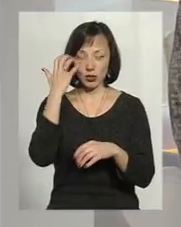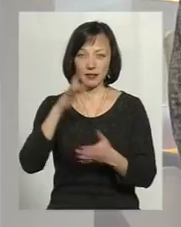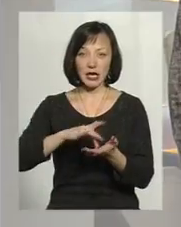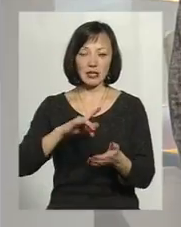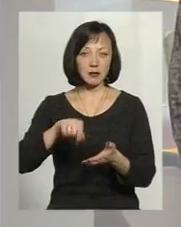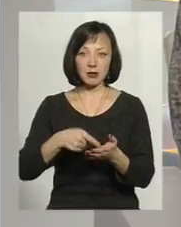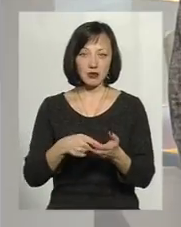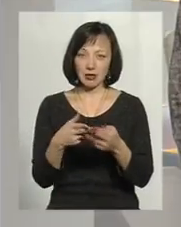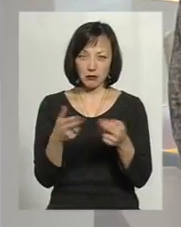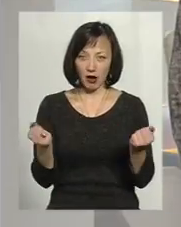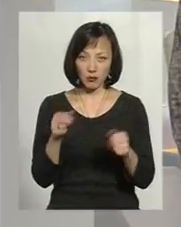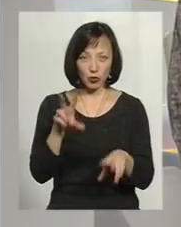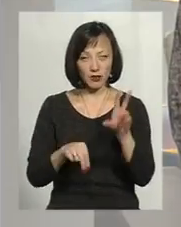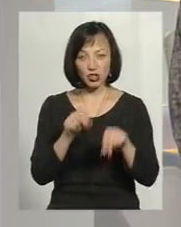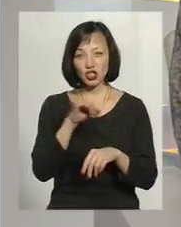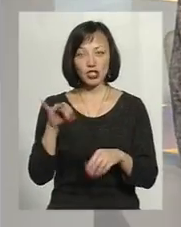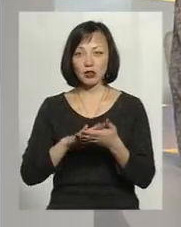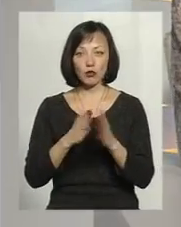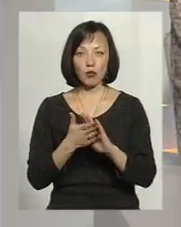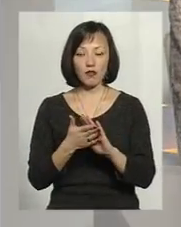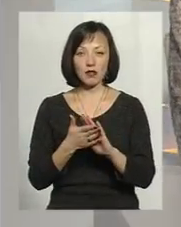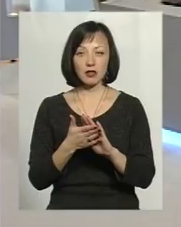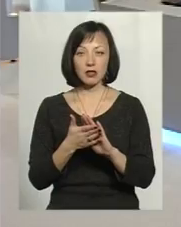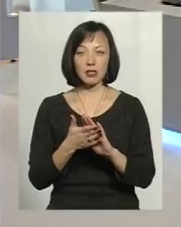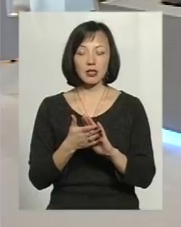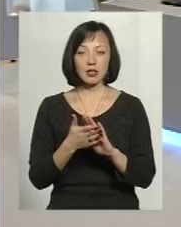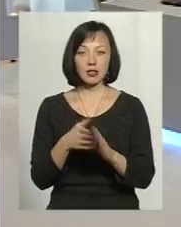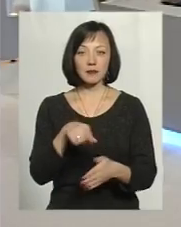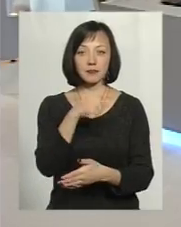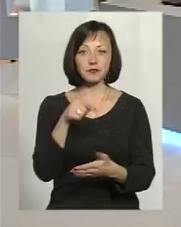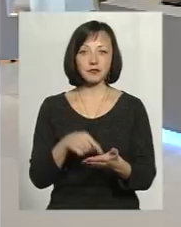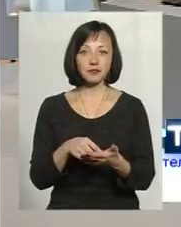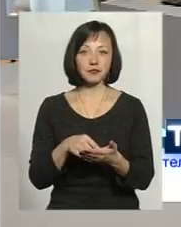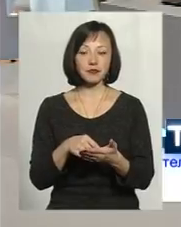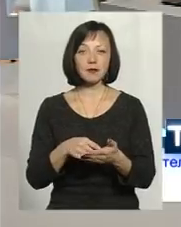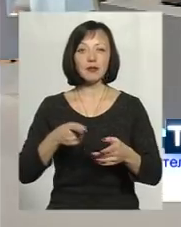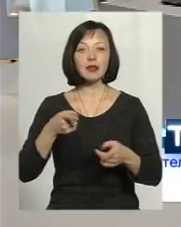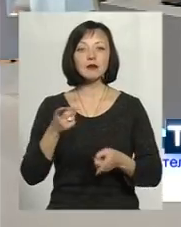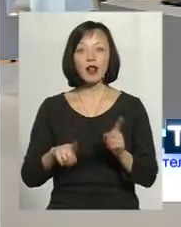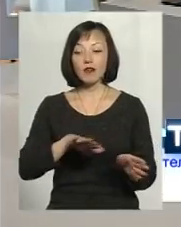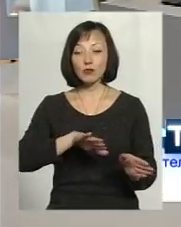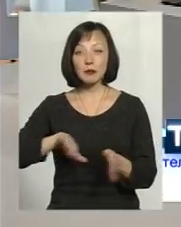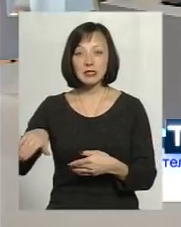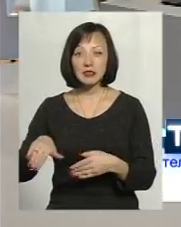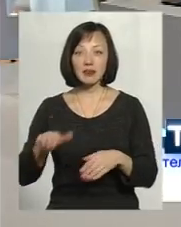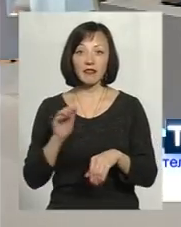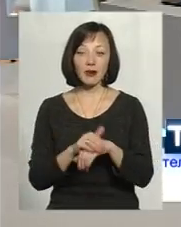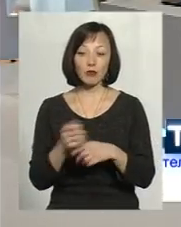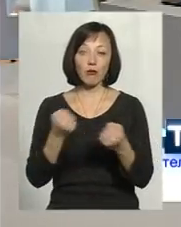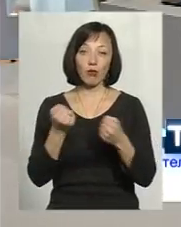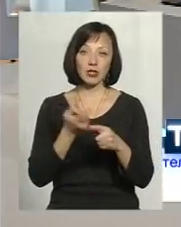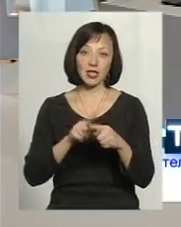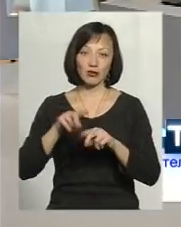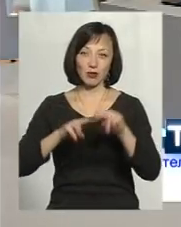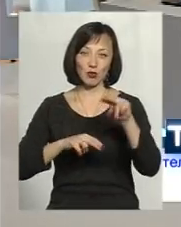Не справдилися сподівання чи не домовилися з власниками? Насправді ми постфактум вже боролися з цією